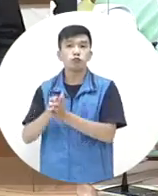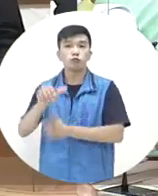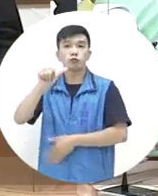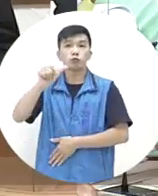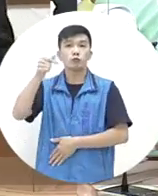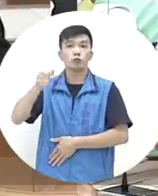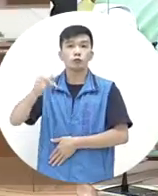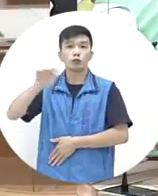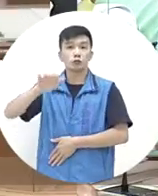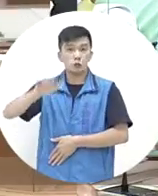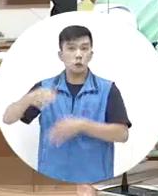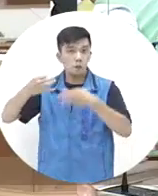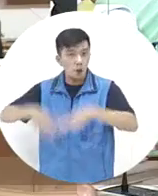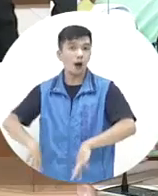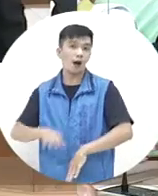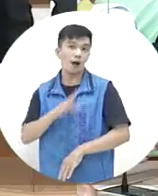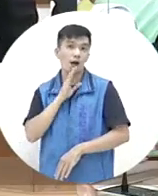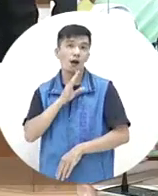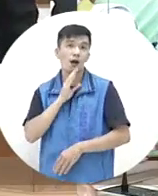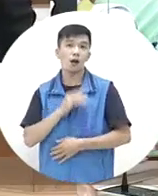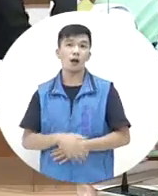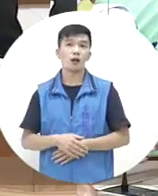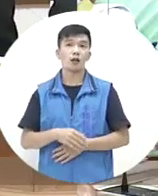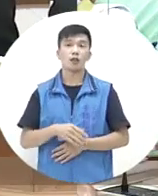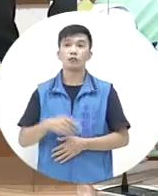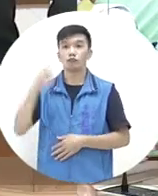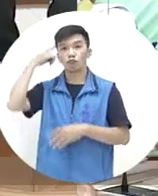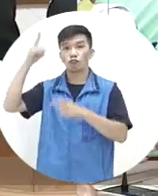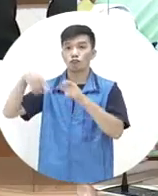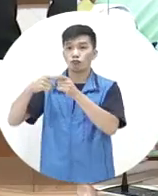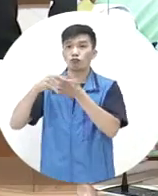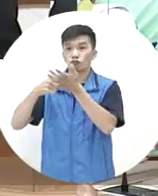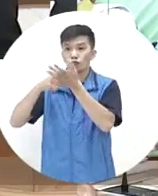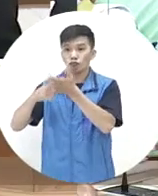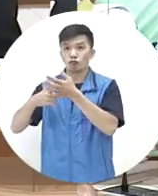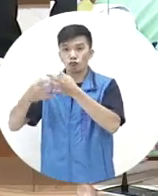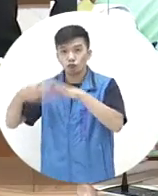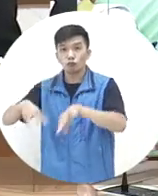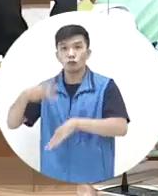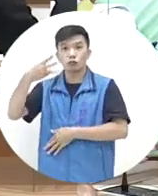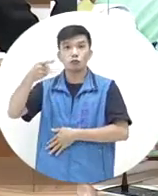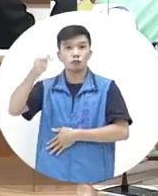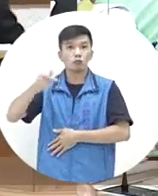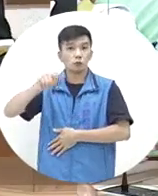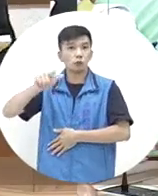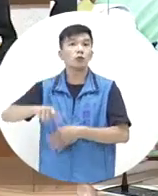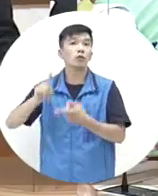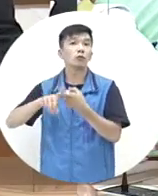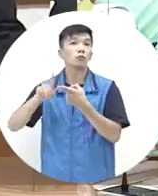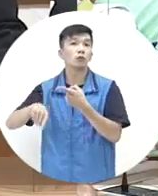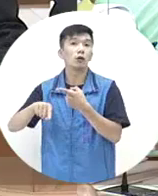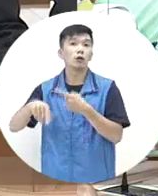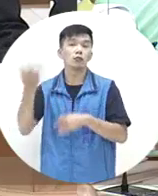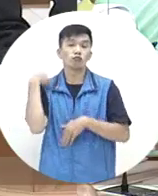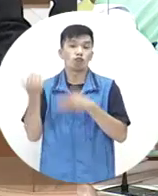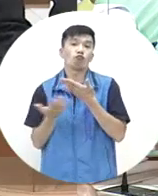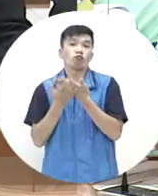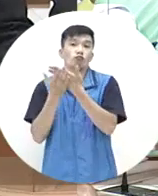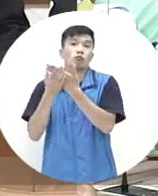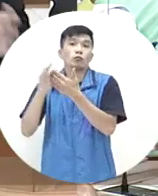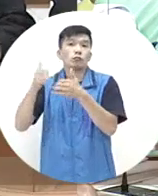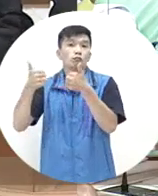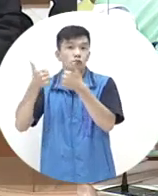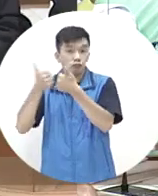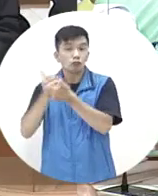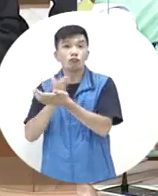是目前 啊对啊啊你们明年预算编列的亏损 3.6 亿这有没有错送到议会来的预算书这有没有错 但